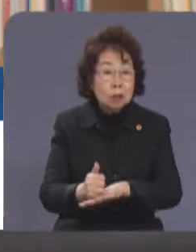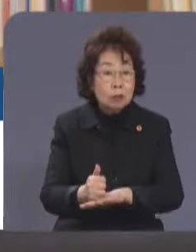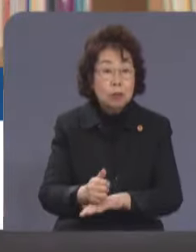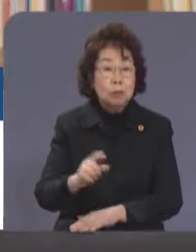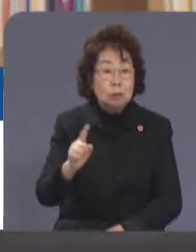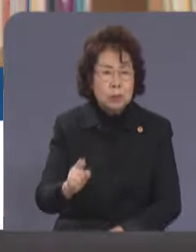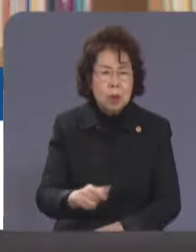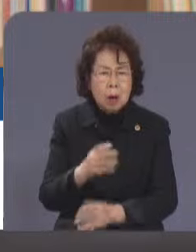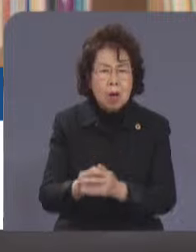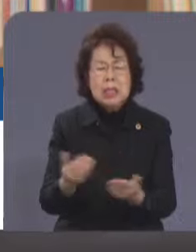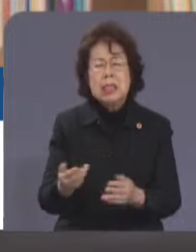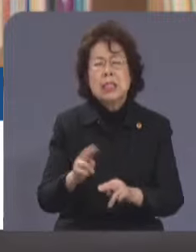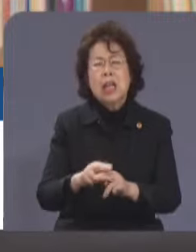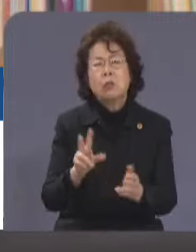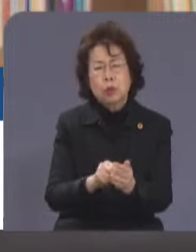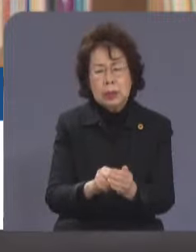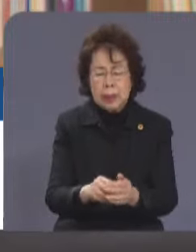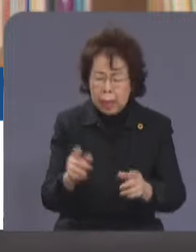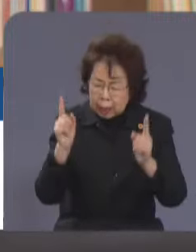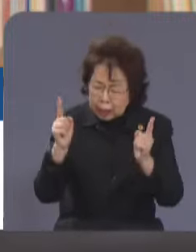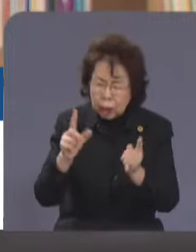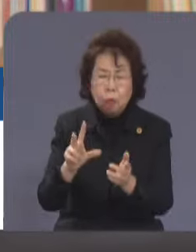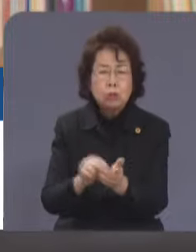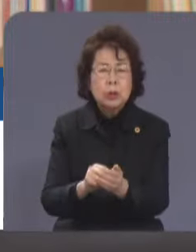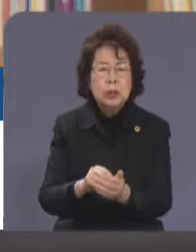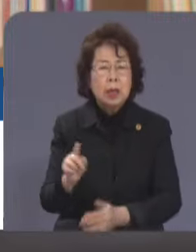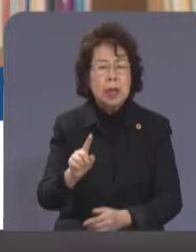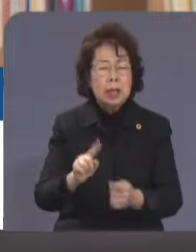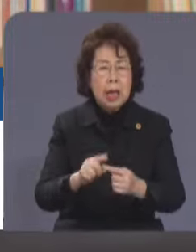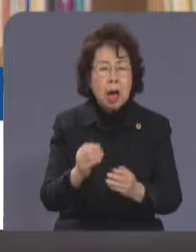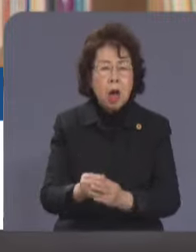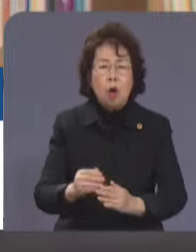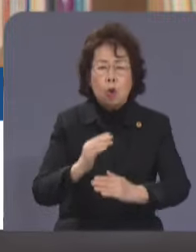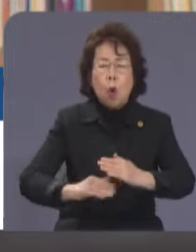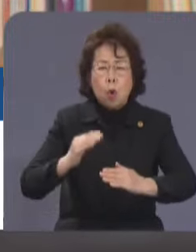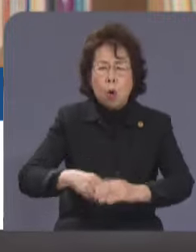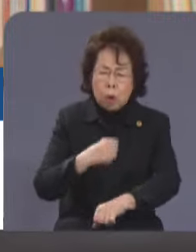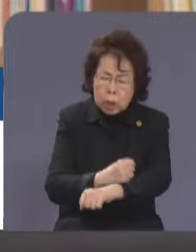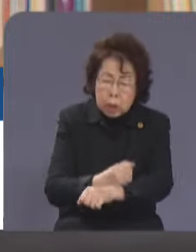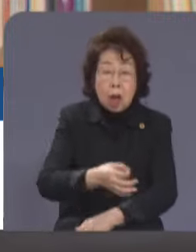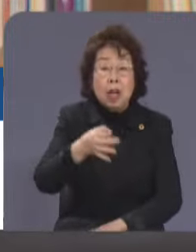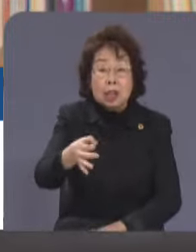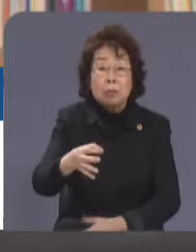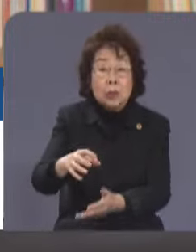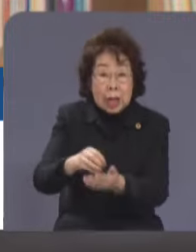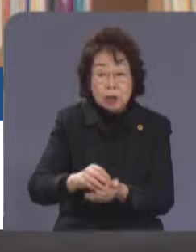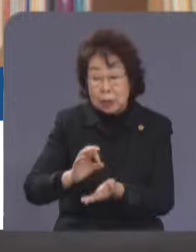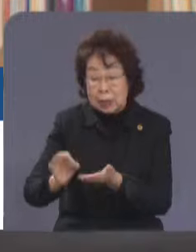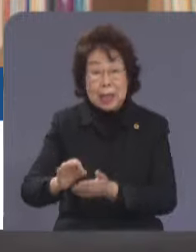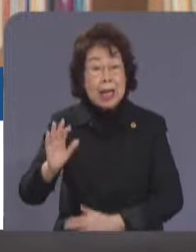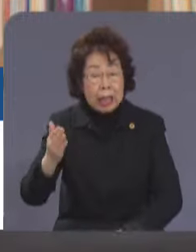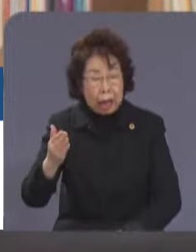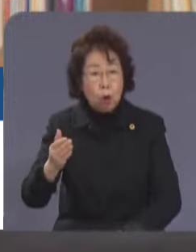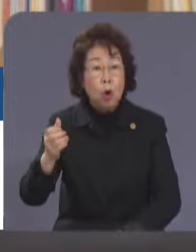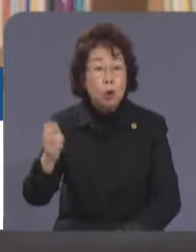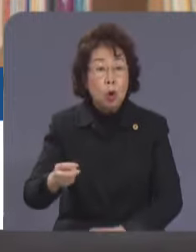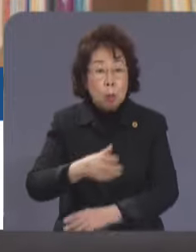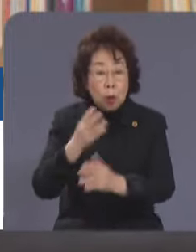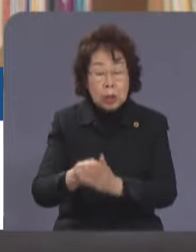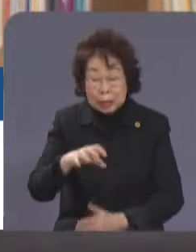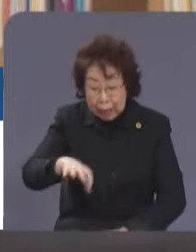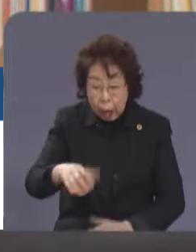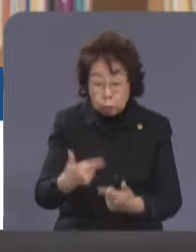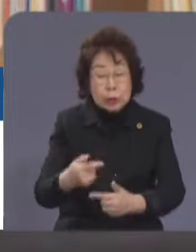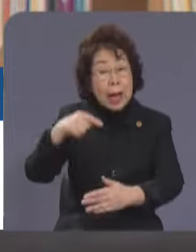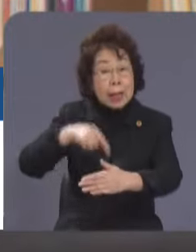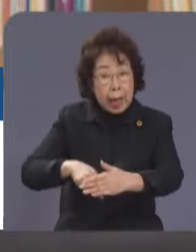문제, 사람 문제, 이런 문제에 대한 조금 더 공공기여금이 쓰여져야 된다. 그리고 지역균형 발 지역 내